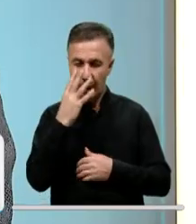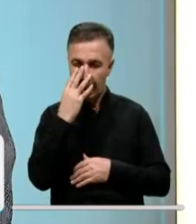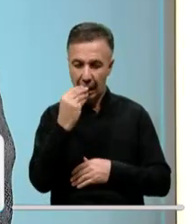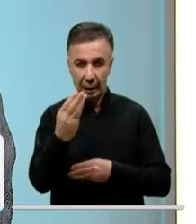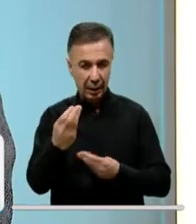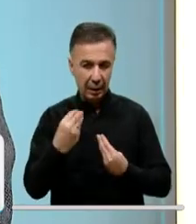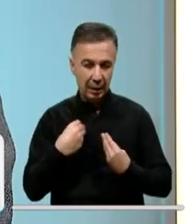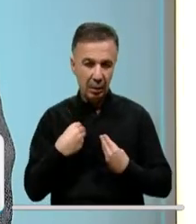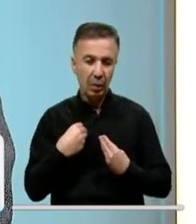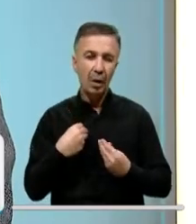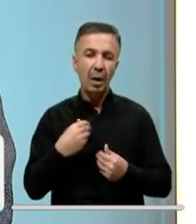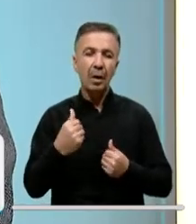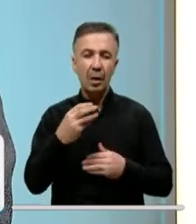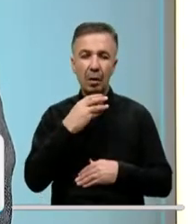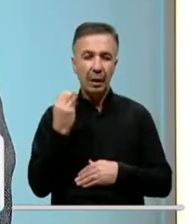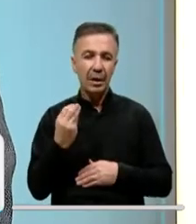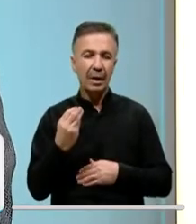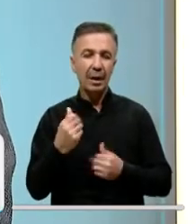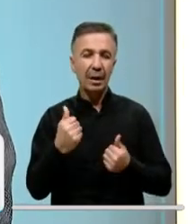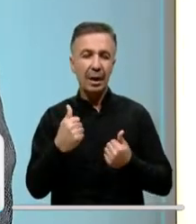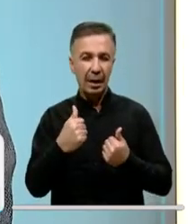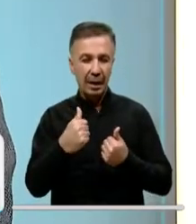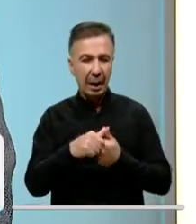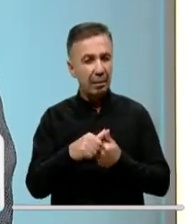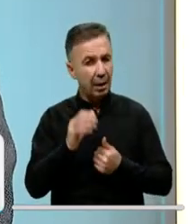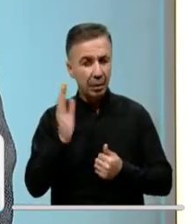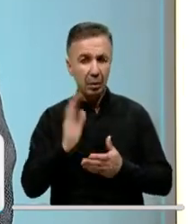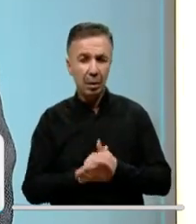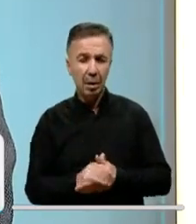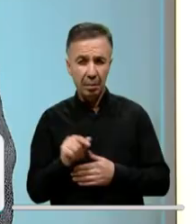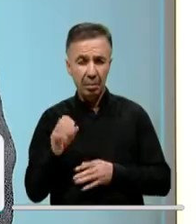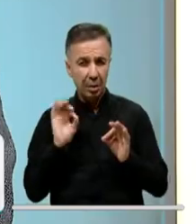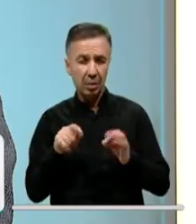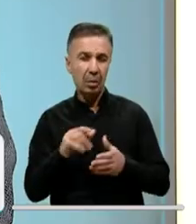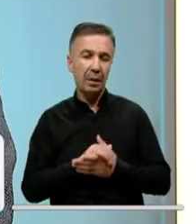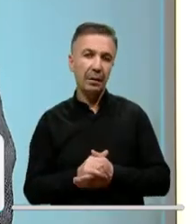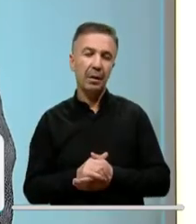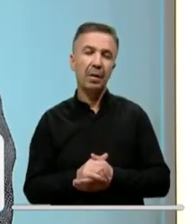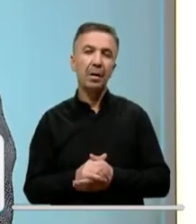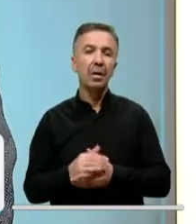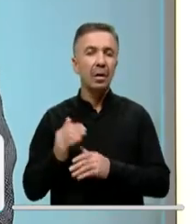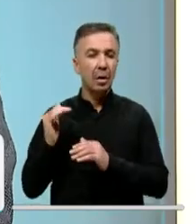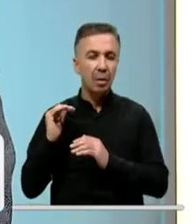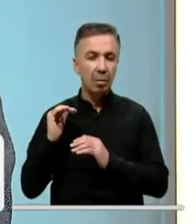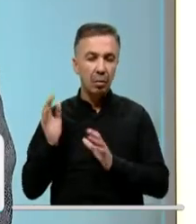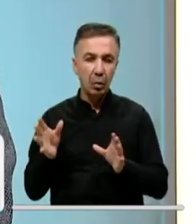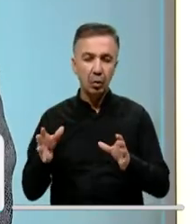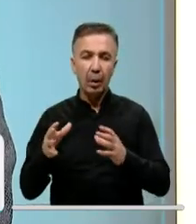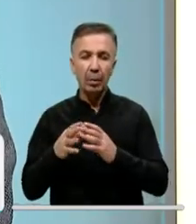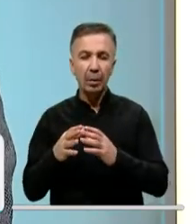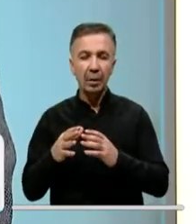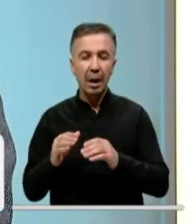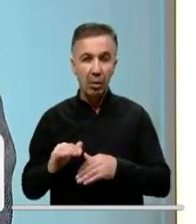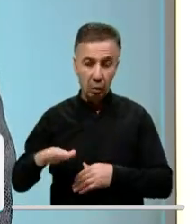o gençler evlenip gidiyorlar. Şimdi bu sefer toplumda bu evin büyüğü olan anne ve